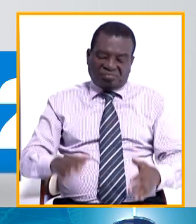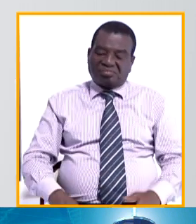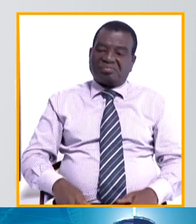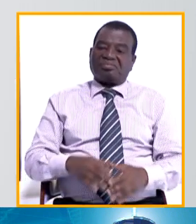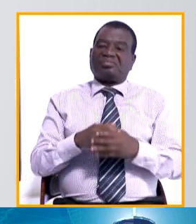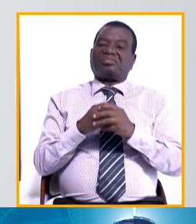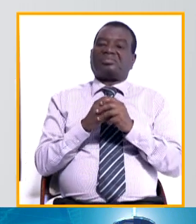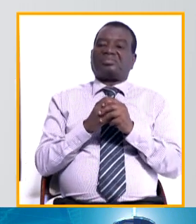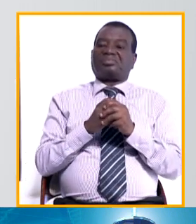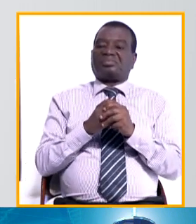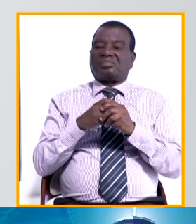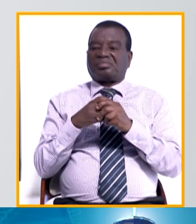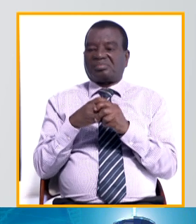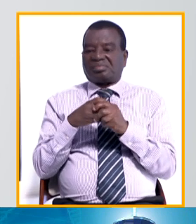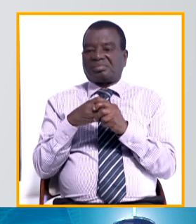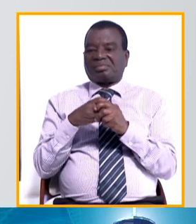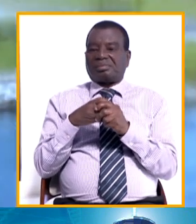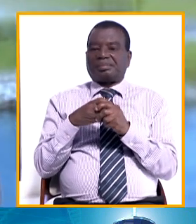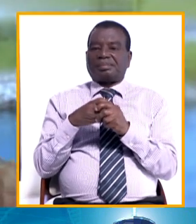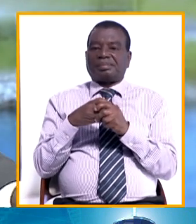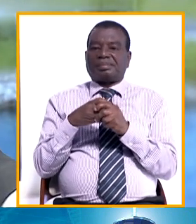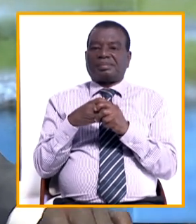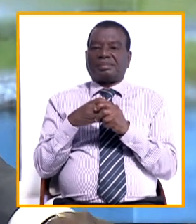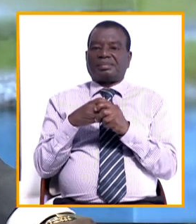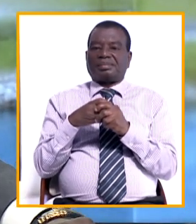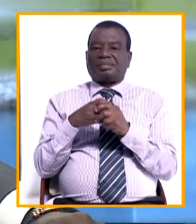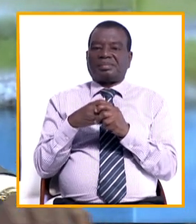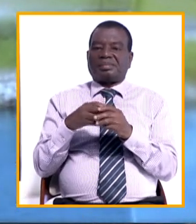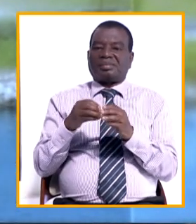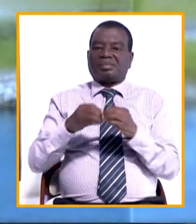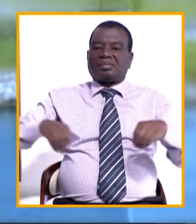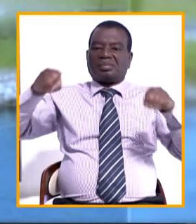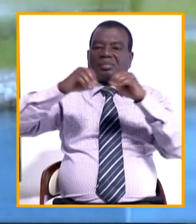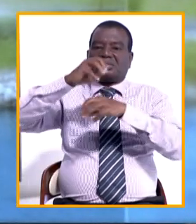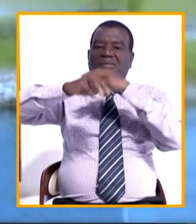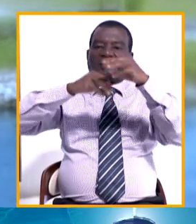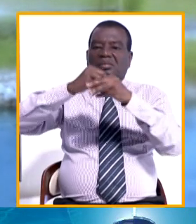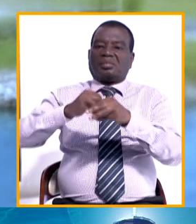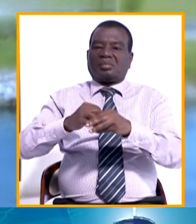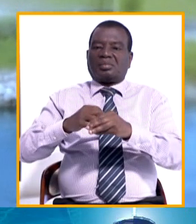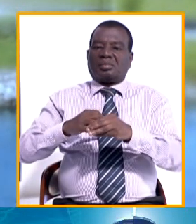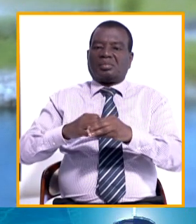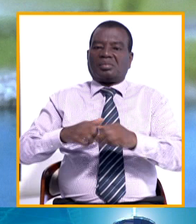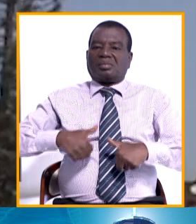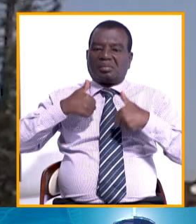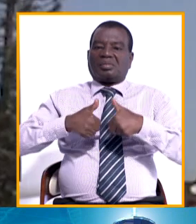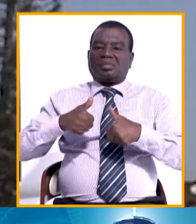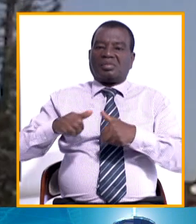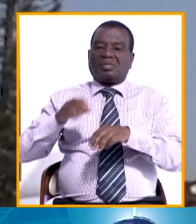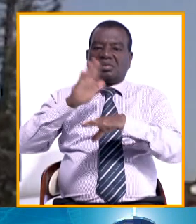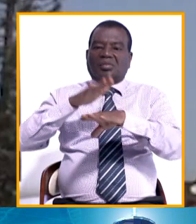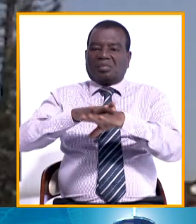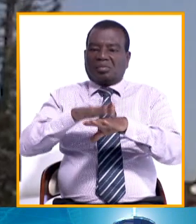qui sont donc mortes et 54 cas sont actifs. L'Organisation mondiale de la santé a émis mercredi dernier une